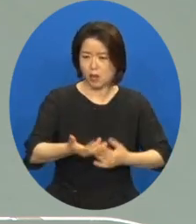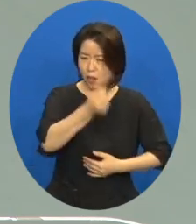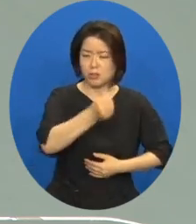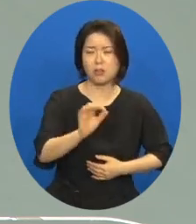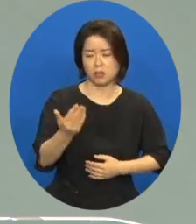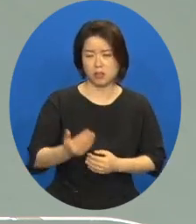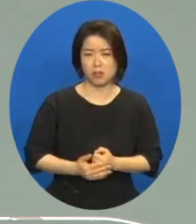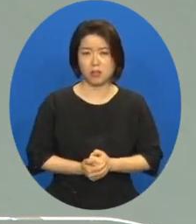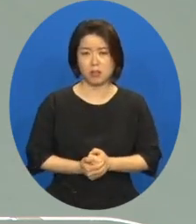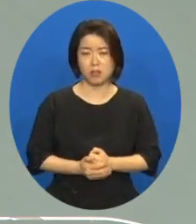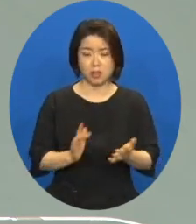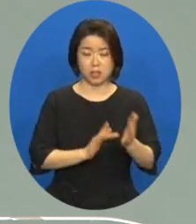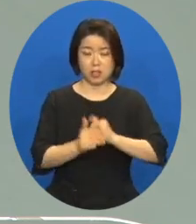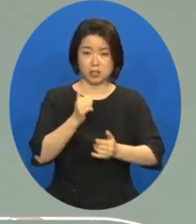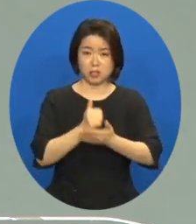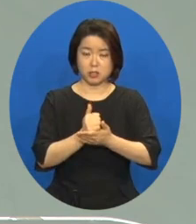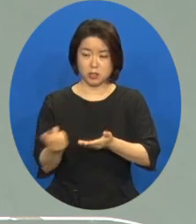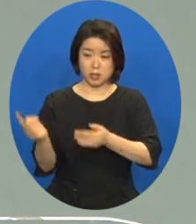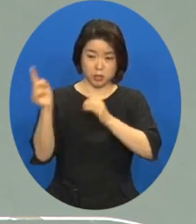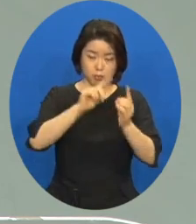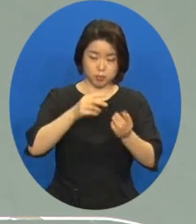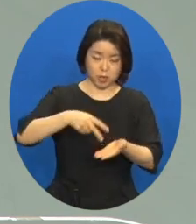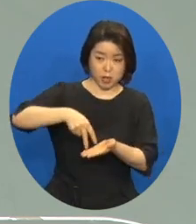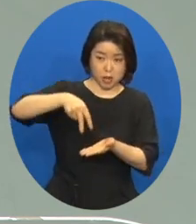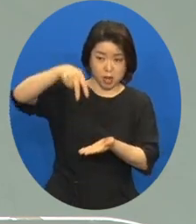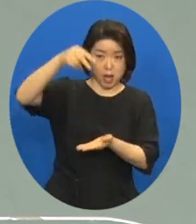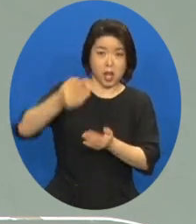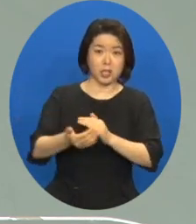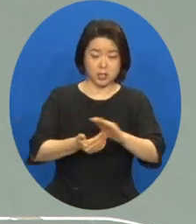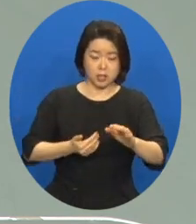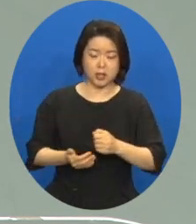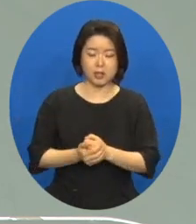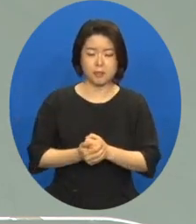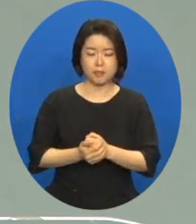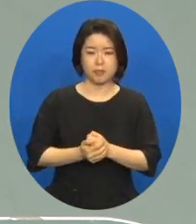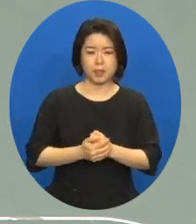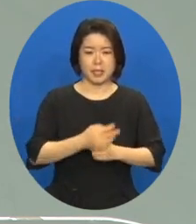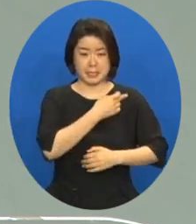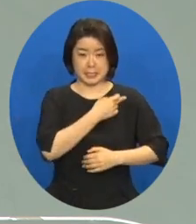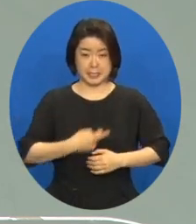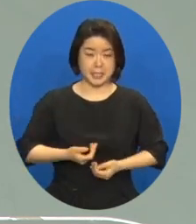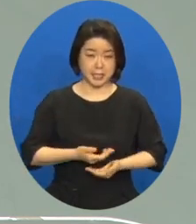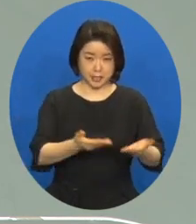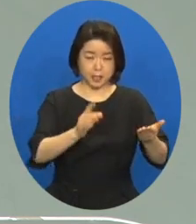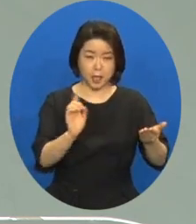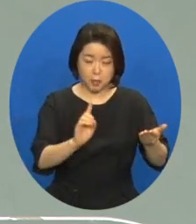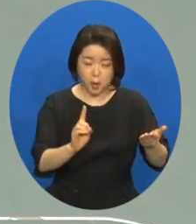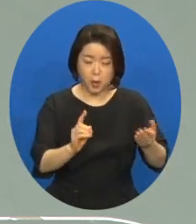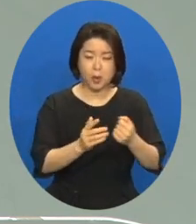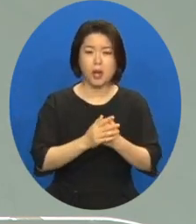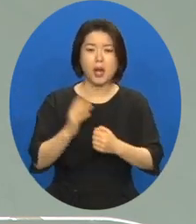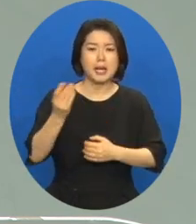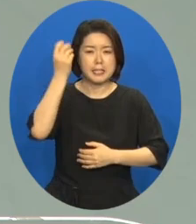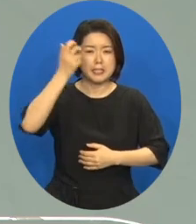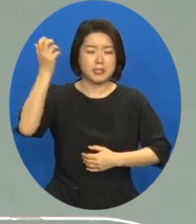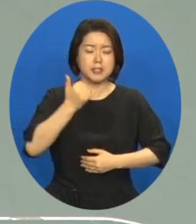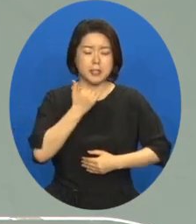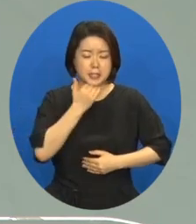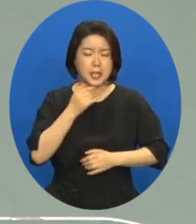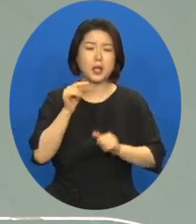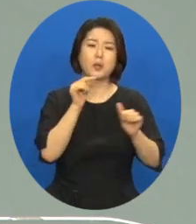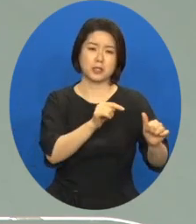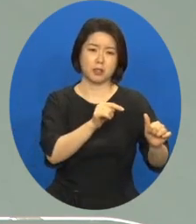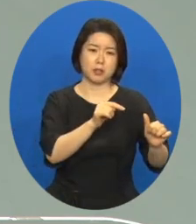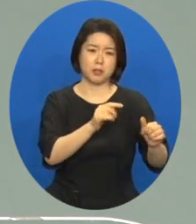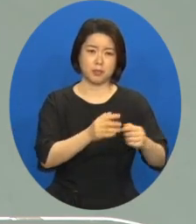예수님께서 부활승천하시기 전에 제자들에게 성령을 기다리라, 성령을 주시겠다고 말씀하셨어요.